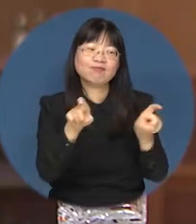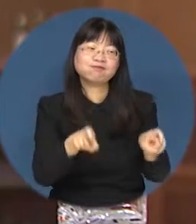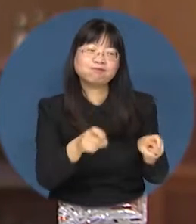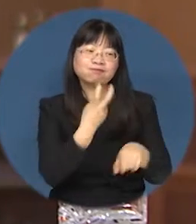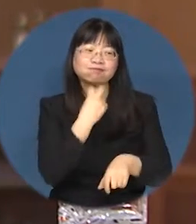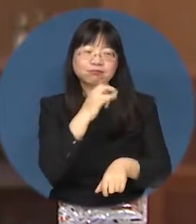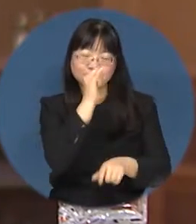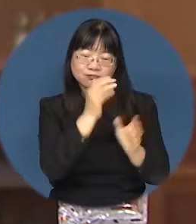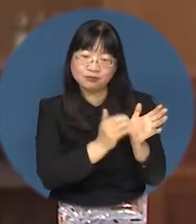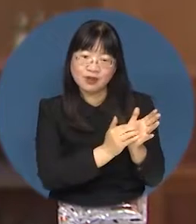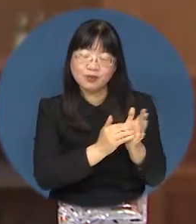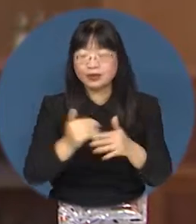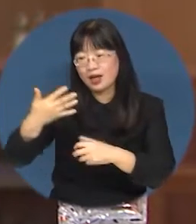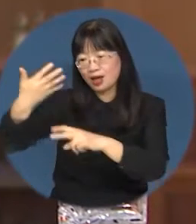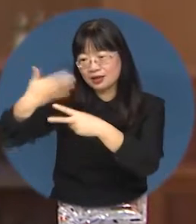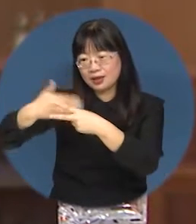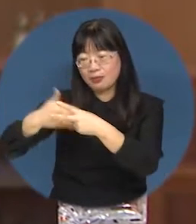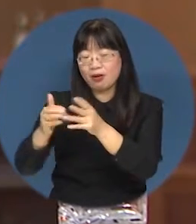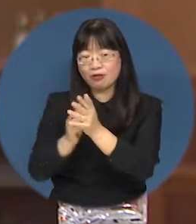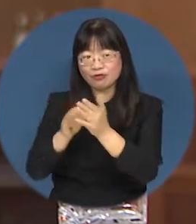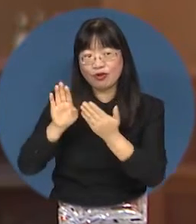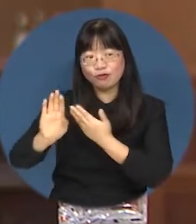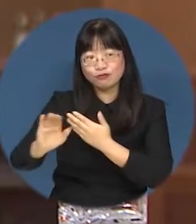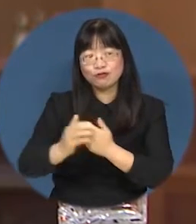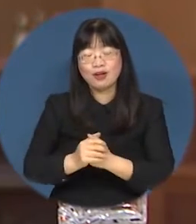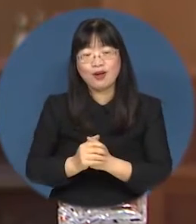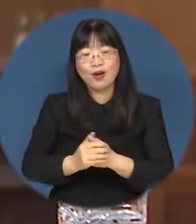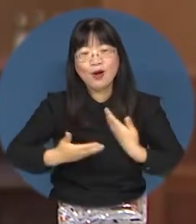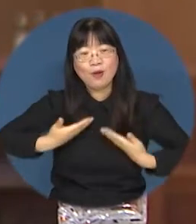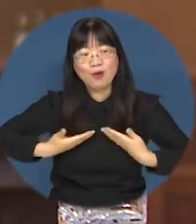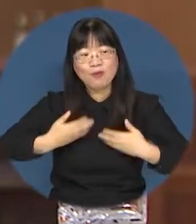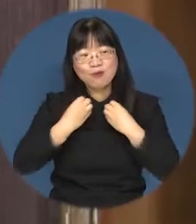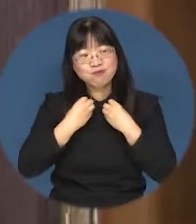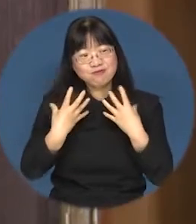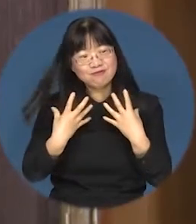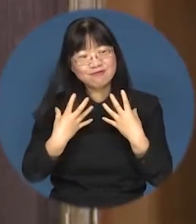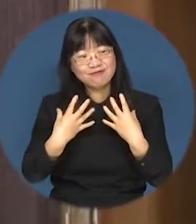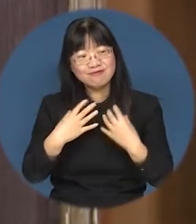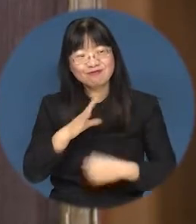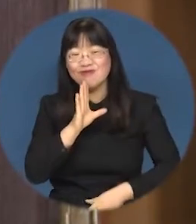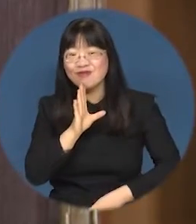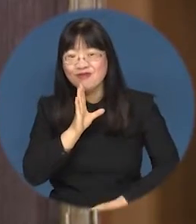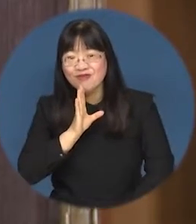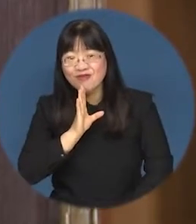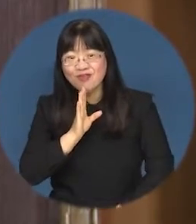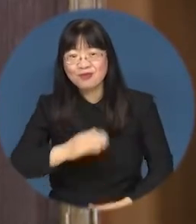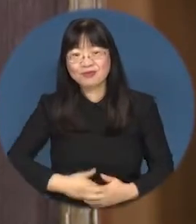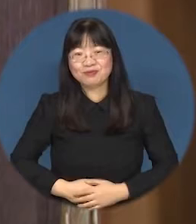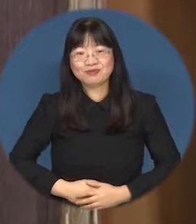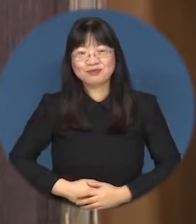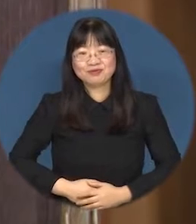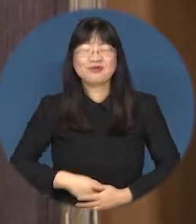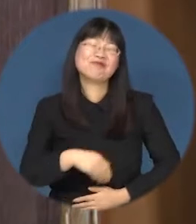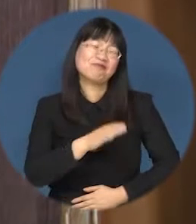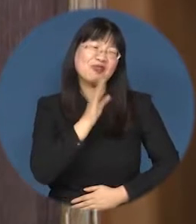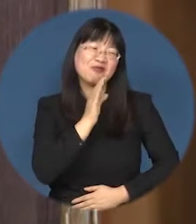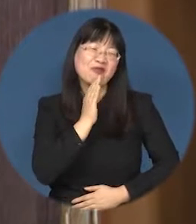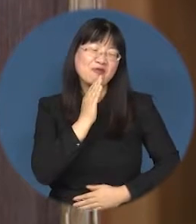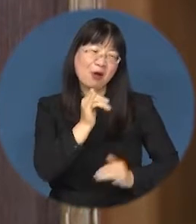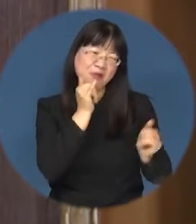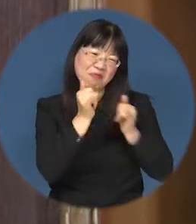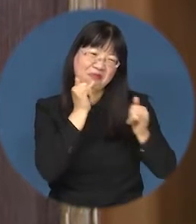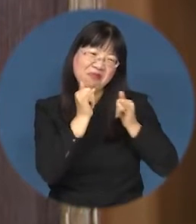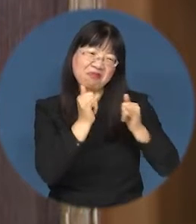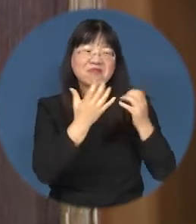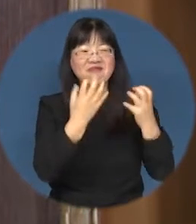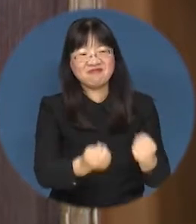드라마 끝나고서는 조금 많이 바빠지셨을 것 같아요. 좀 많이 괴롭힘을 당했죠.